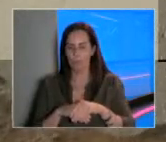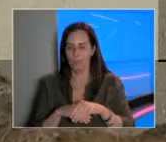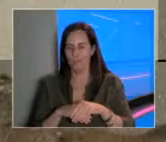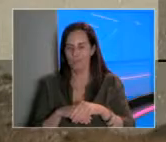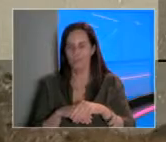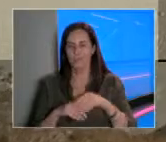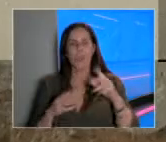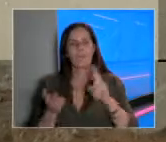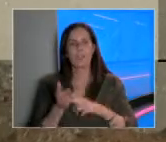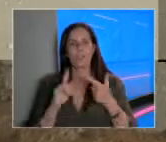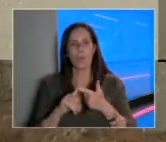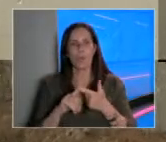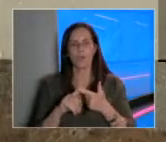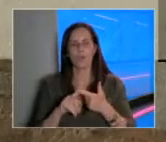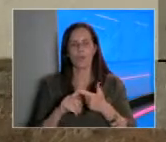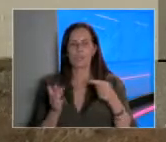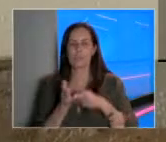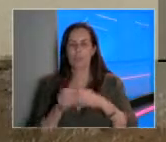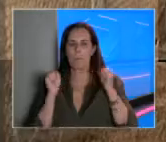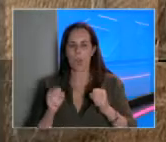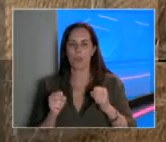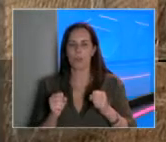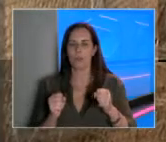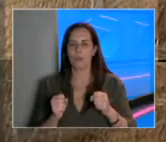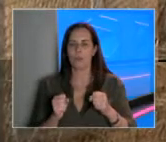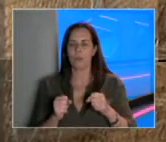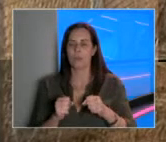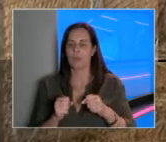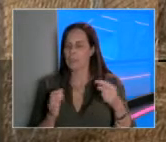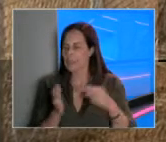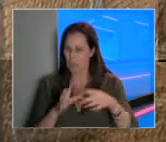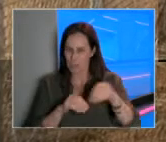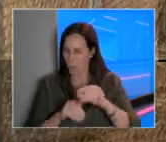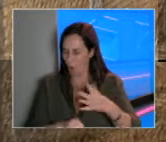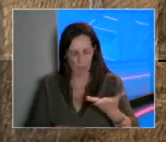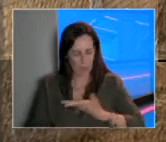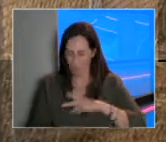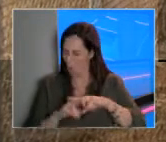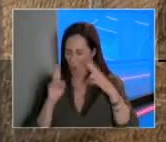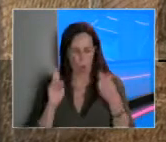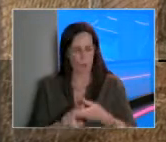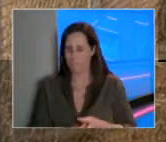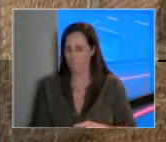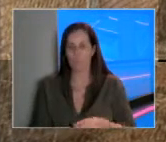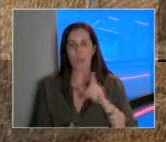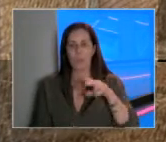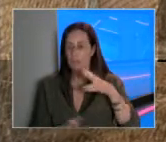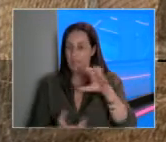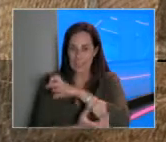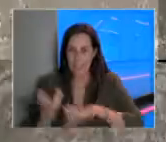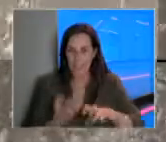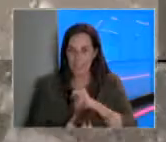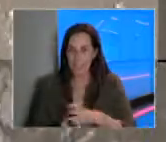סבירים, ובזכות טעוני ביטחון. טעוני סיפוח לא יעברו בעולם. לא כן. יעברו. ואז אם תהיה